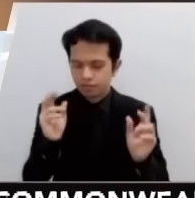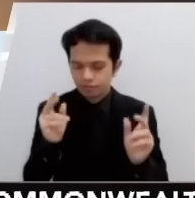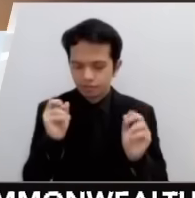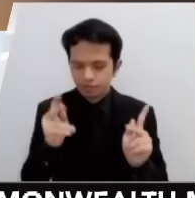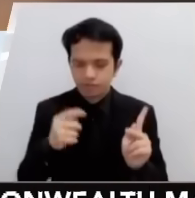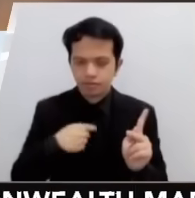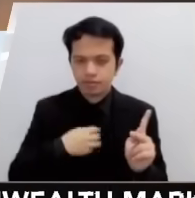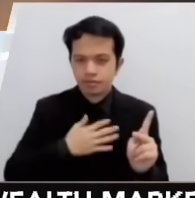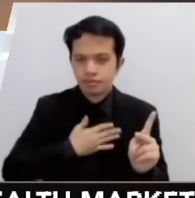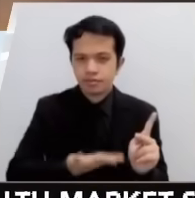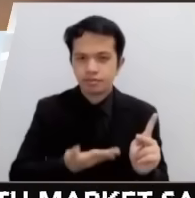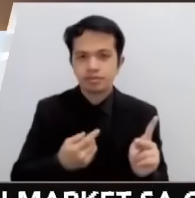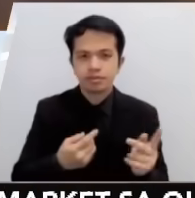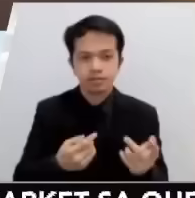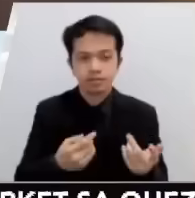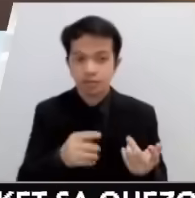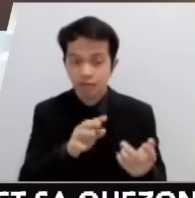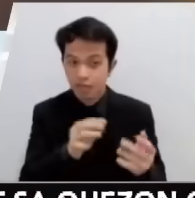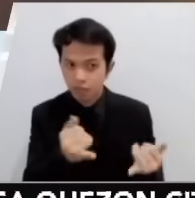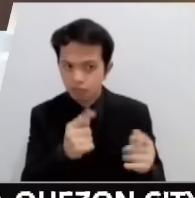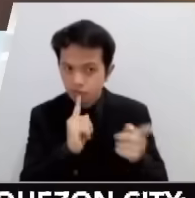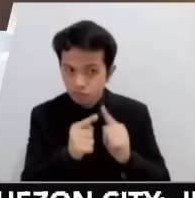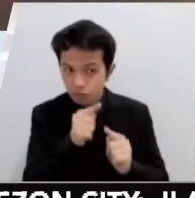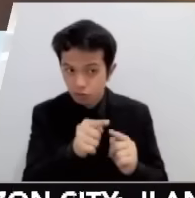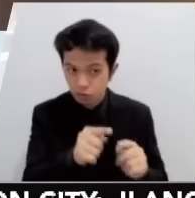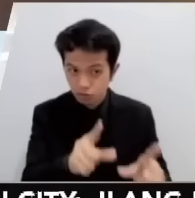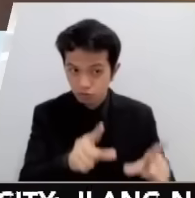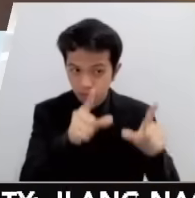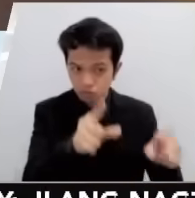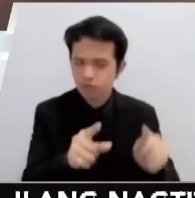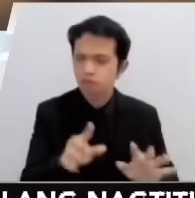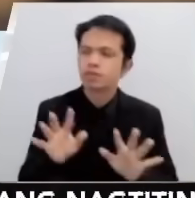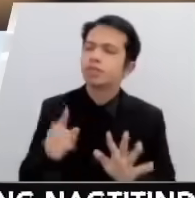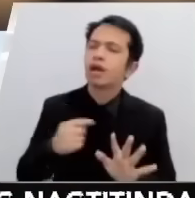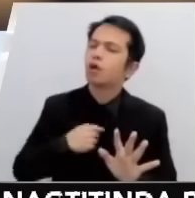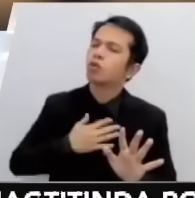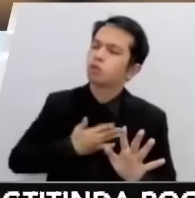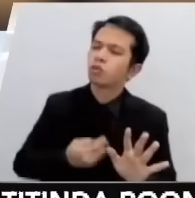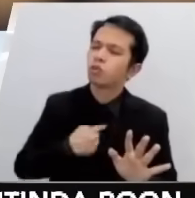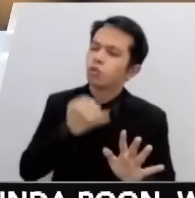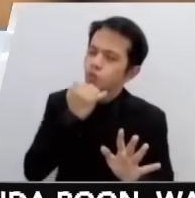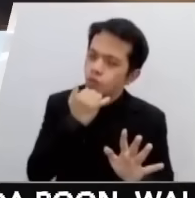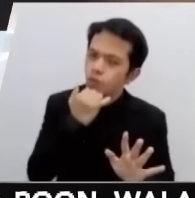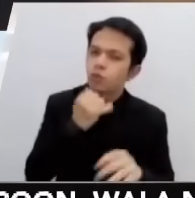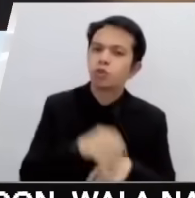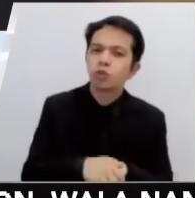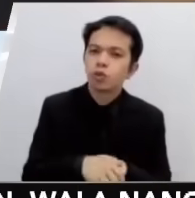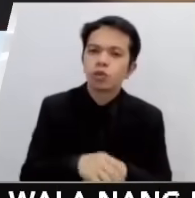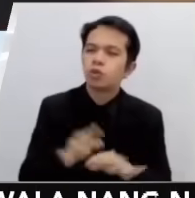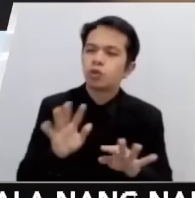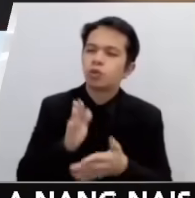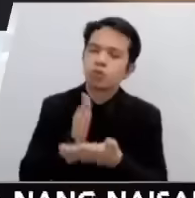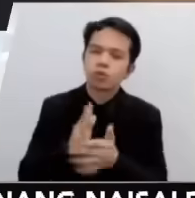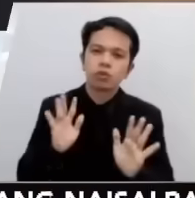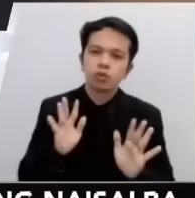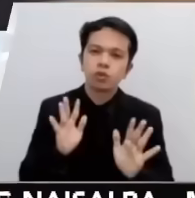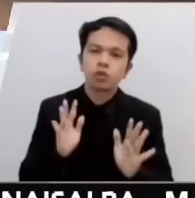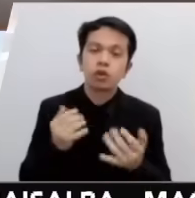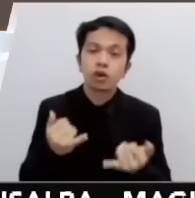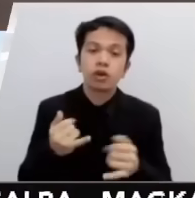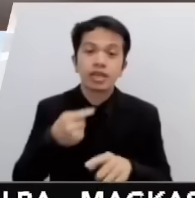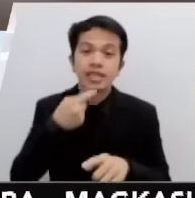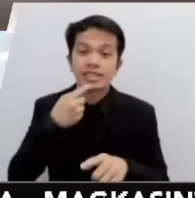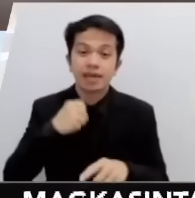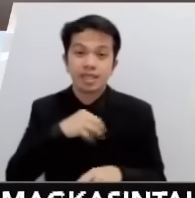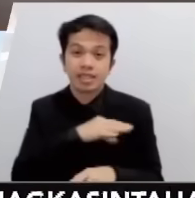kakasuhan ka pa ba namin ng unjust fication sabi niya sir Inaamin ko naman nai ako ah Huwag na lang po Then sabi nung staff ng paok sir